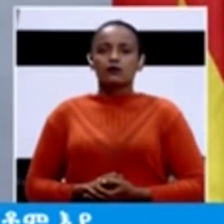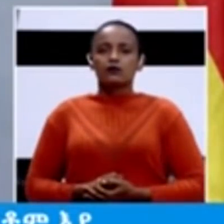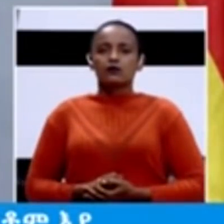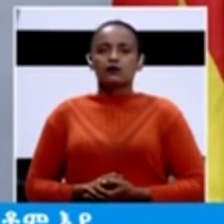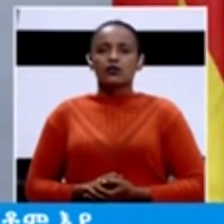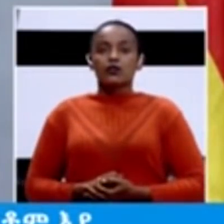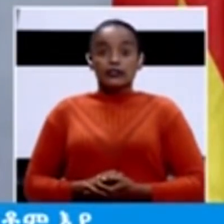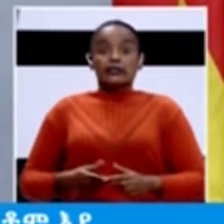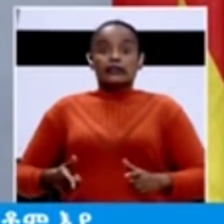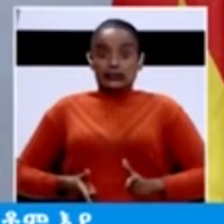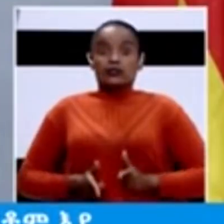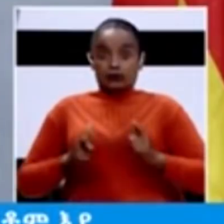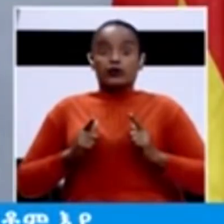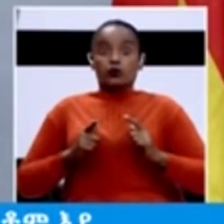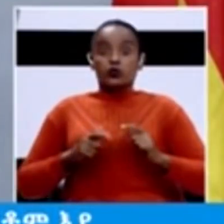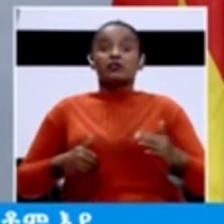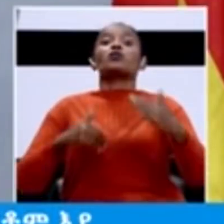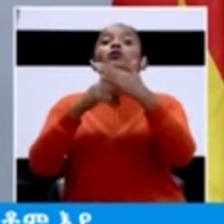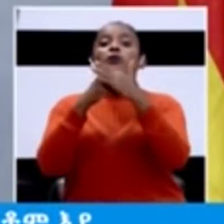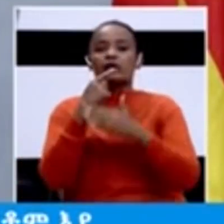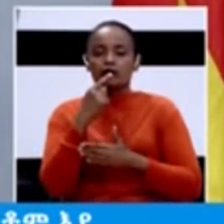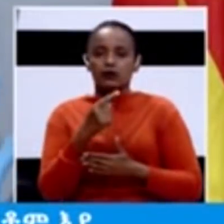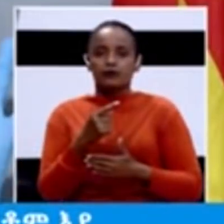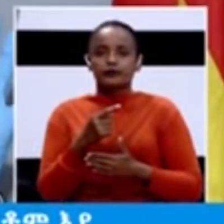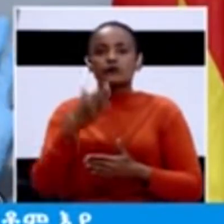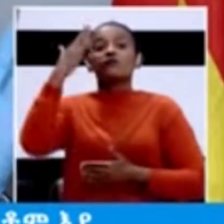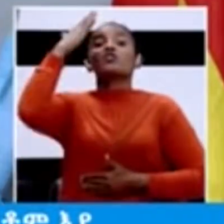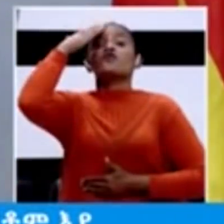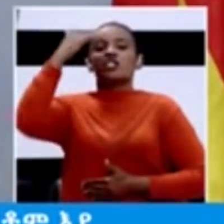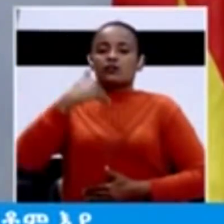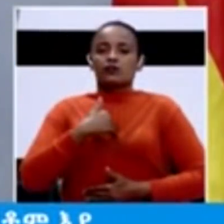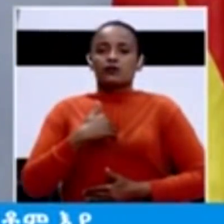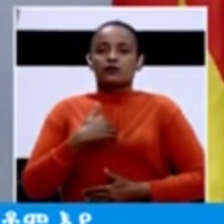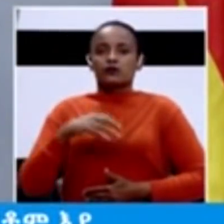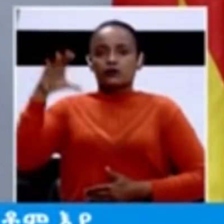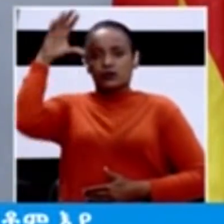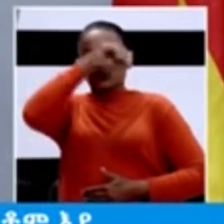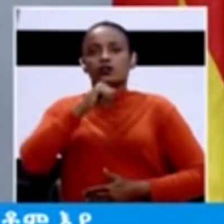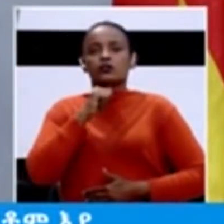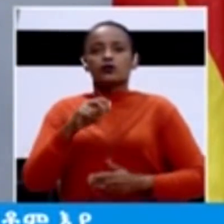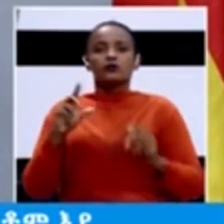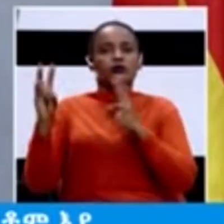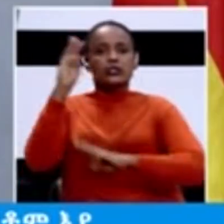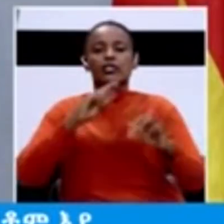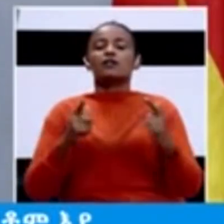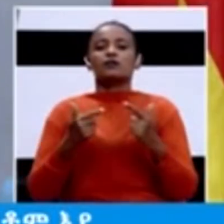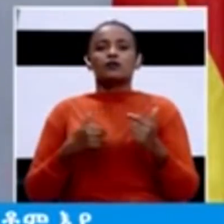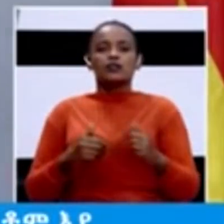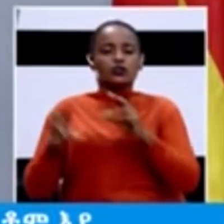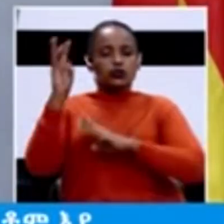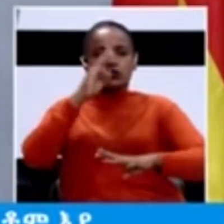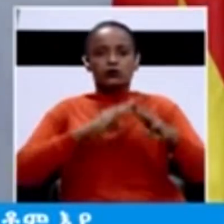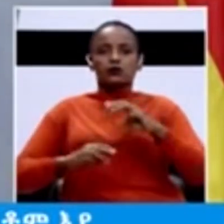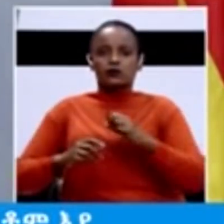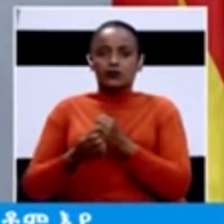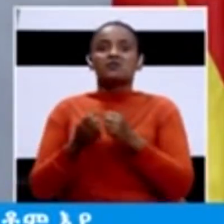ዝሰፈረ እውን ነርክበሉ ኢና እዞ ክትፍለጥ ኣለዋ። ዘይተገመቱ ፀገማት ክገጥሙ ስለ ዝኽእሉ ነቶም ፀገማት